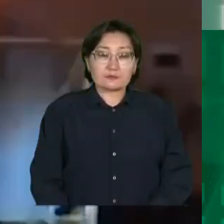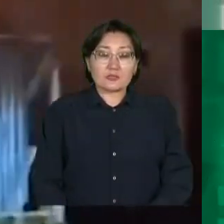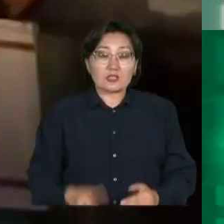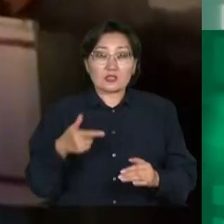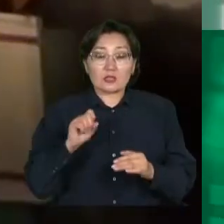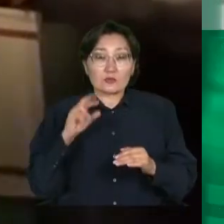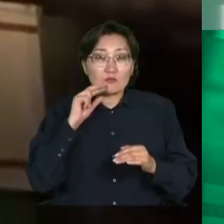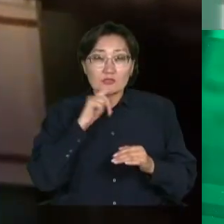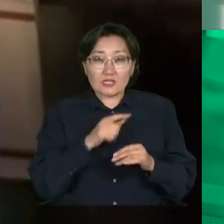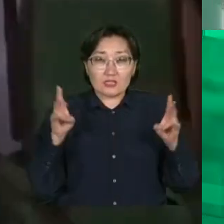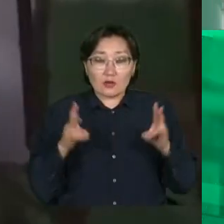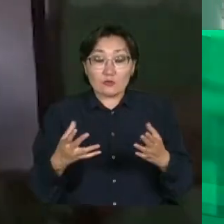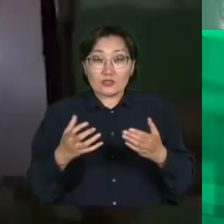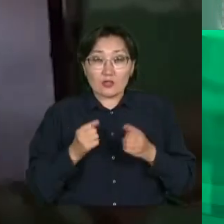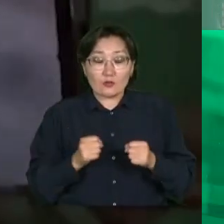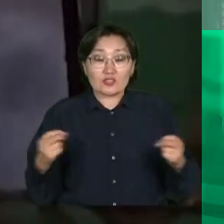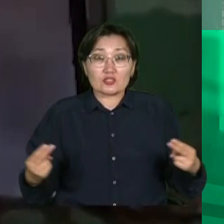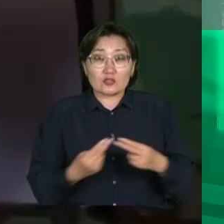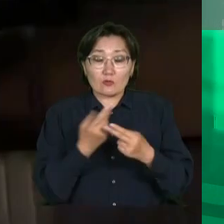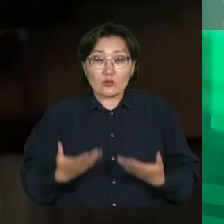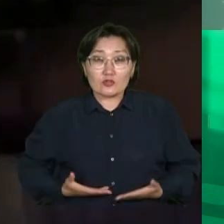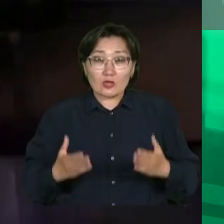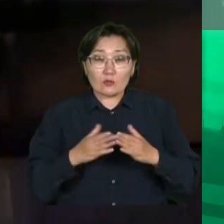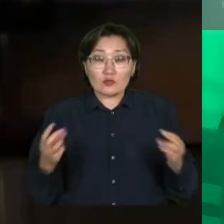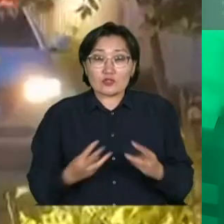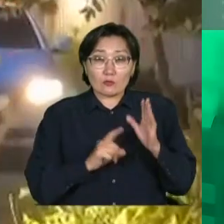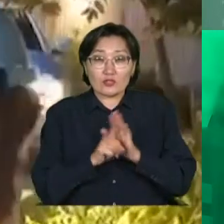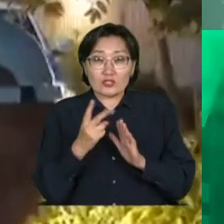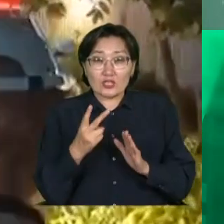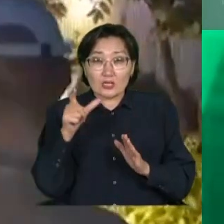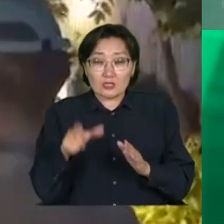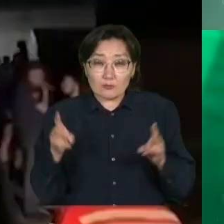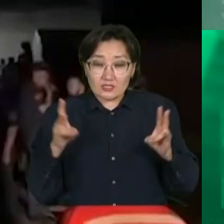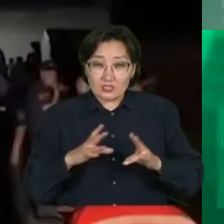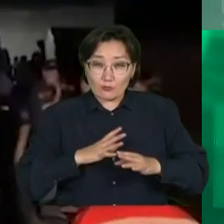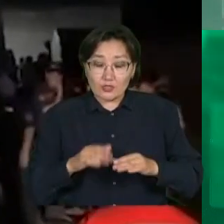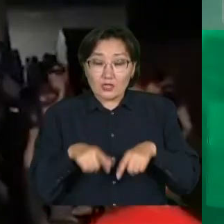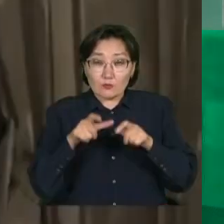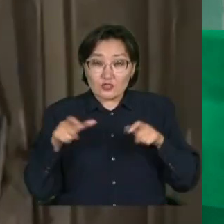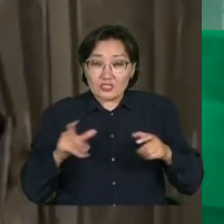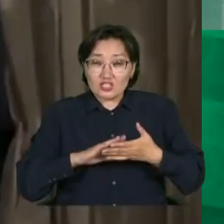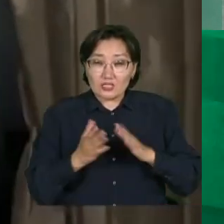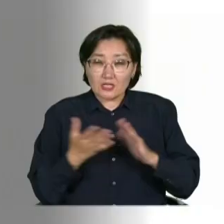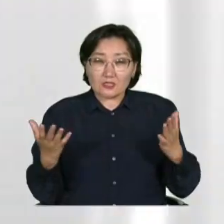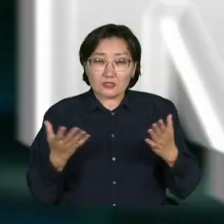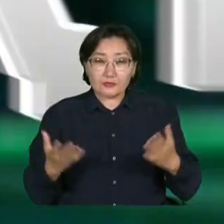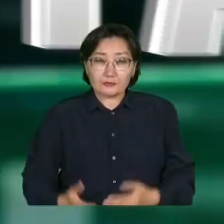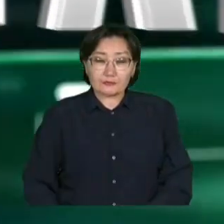Газға уланып жарақат алған. Астанада тұрғын үйден өрт шығып екі адам зардап шекті. Азаматтардың жағдайы